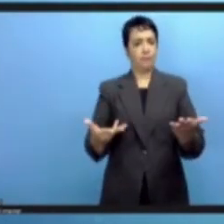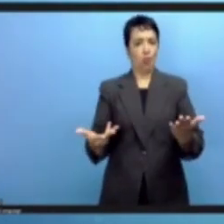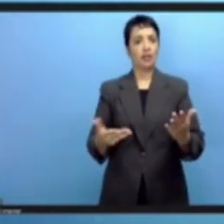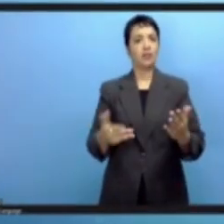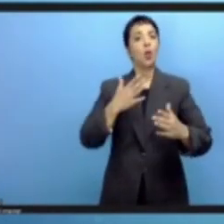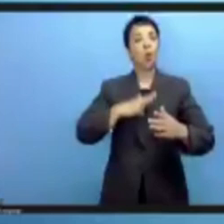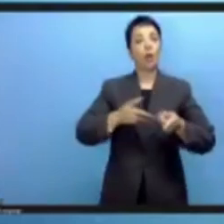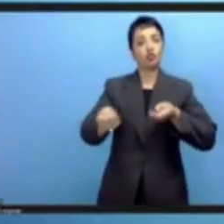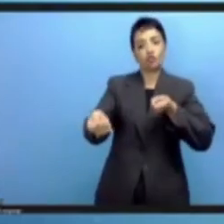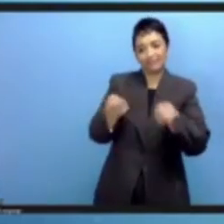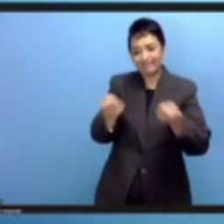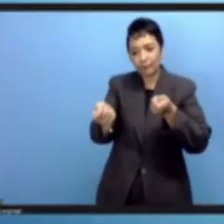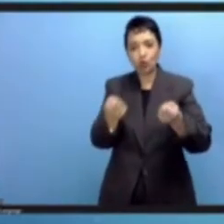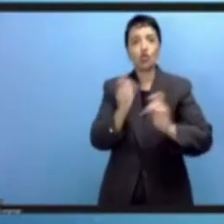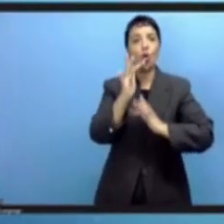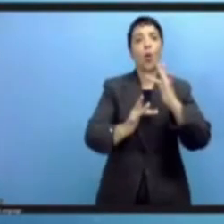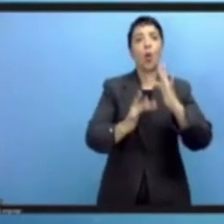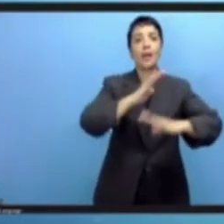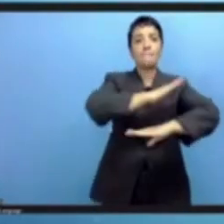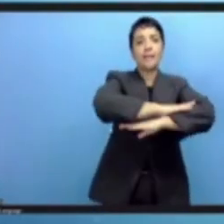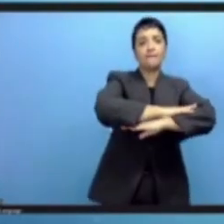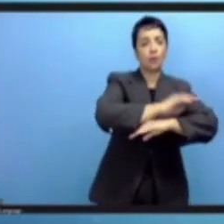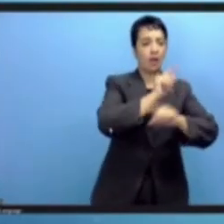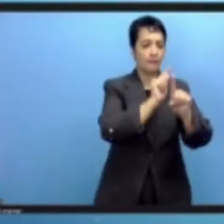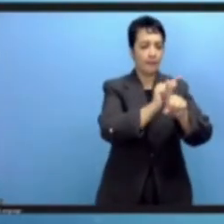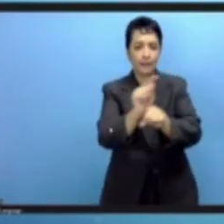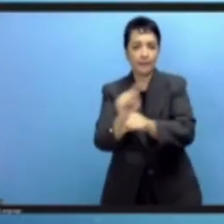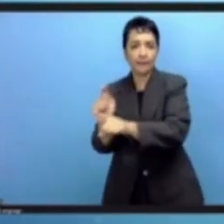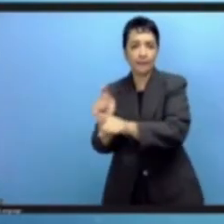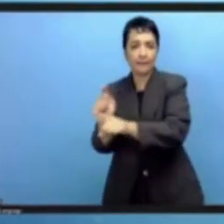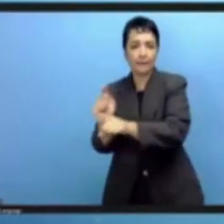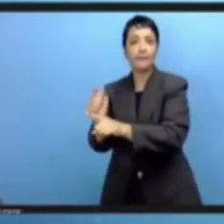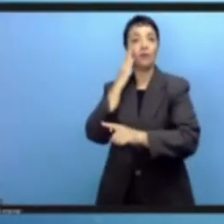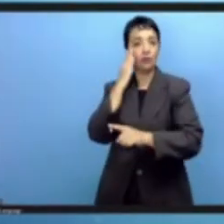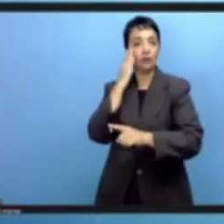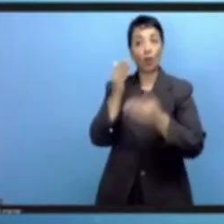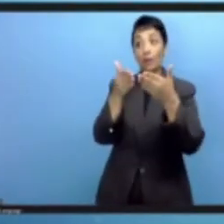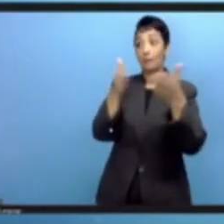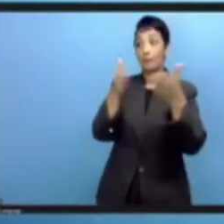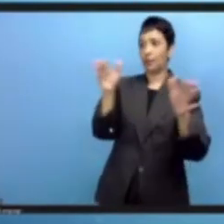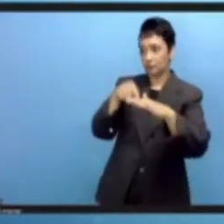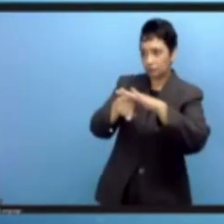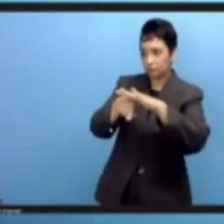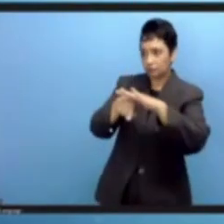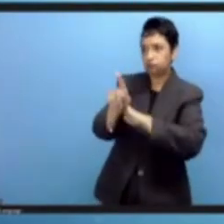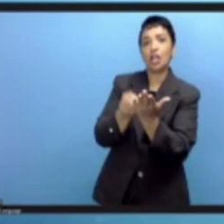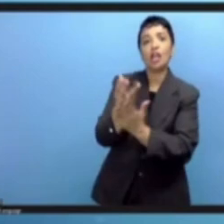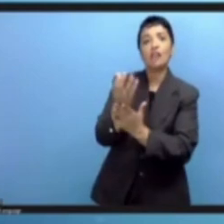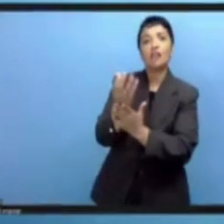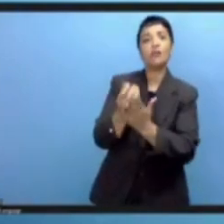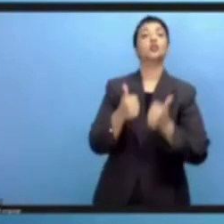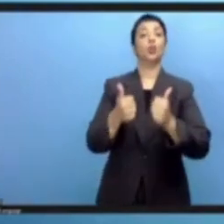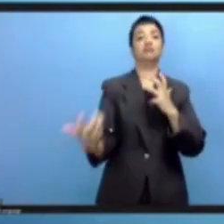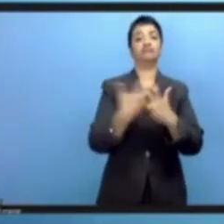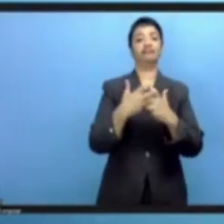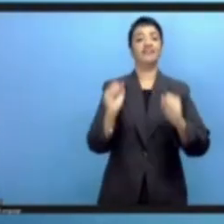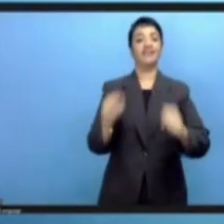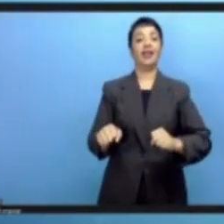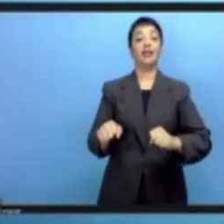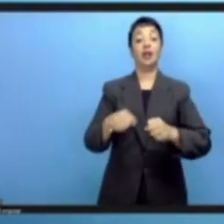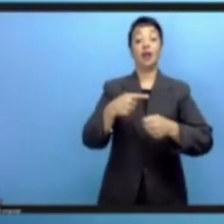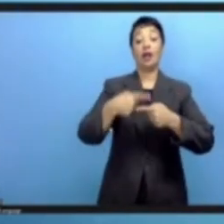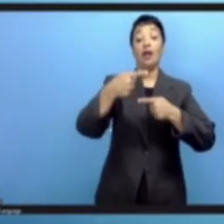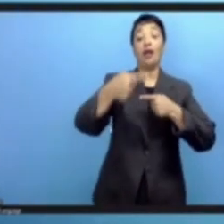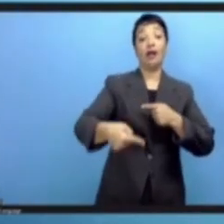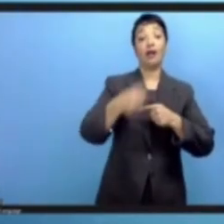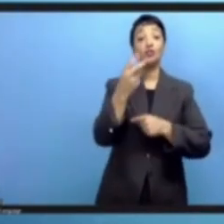la réglementation des plateformes numériques afin de garantir que l'information reste un bien public tout en